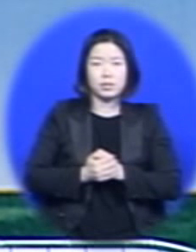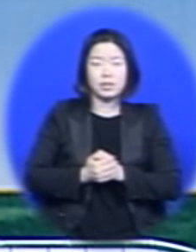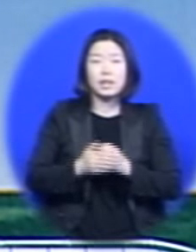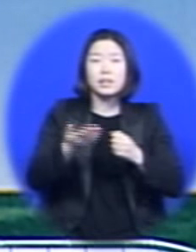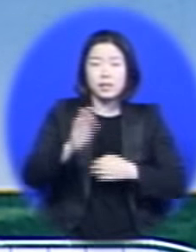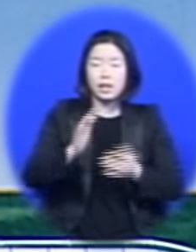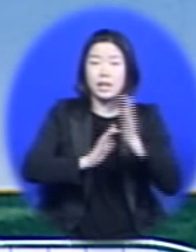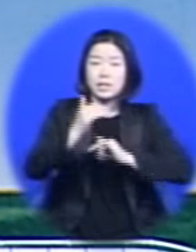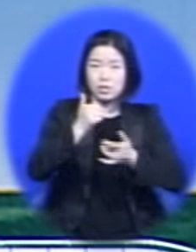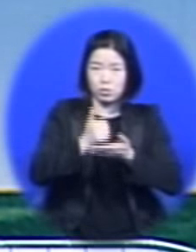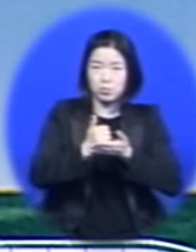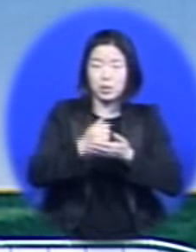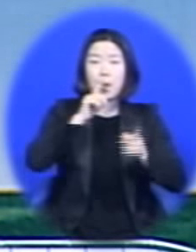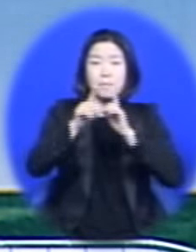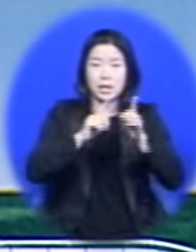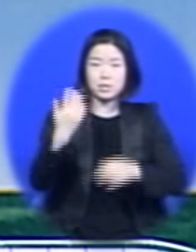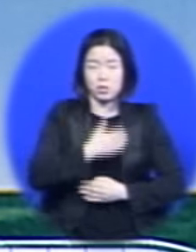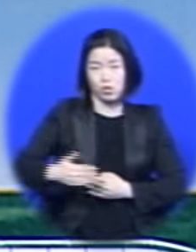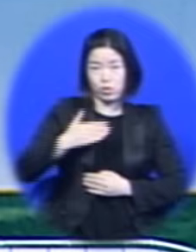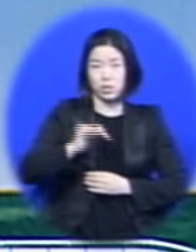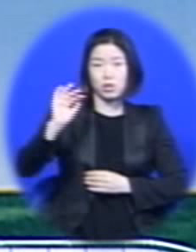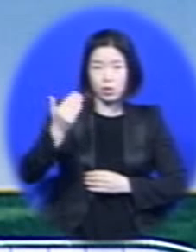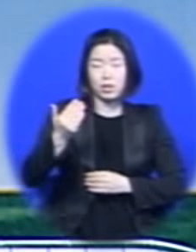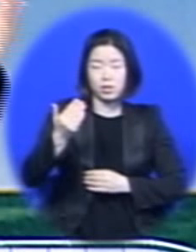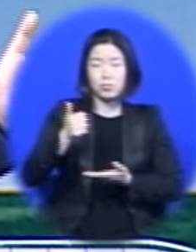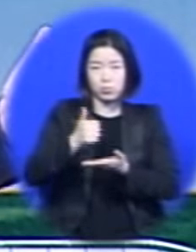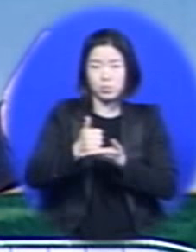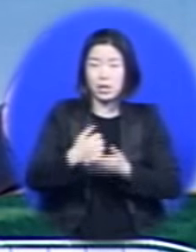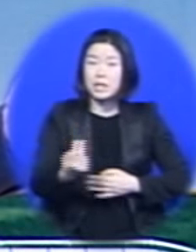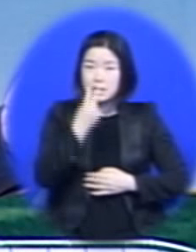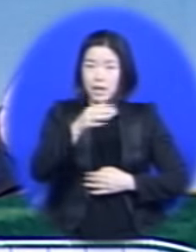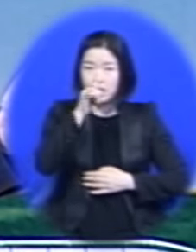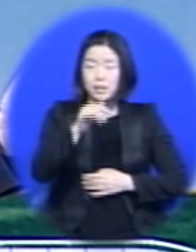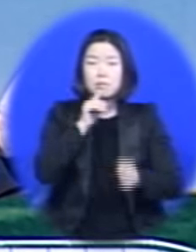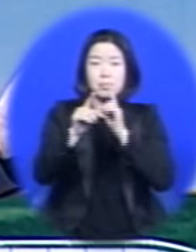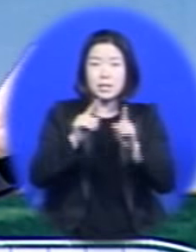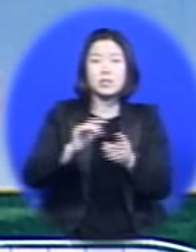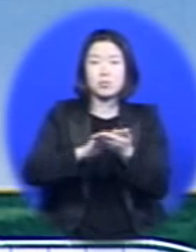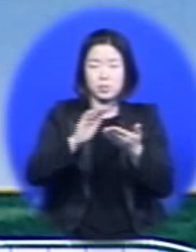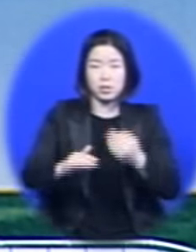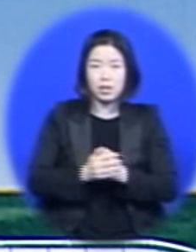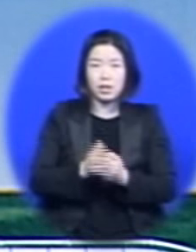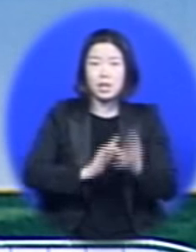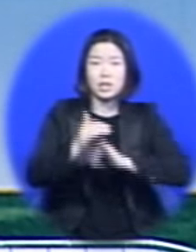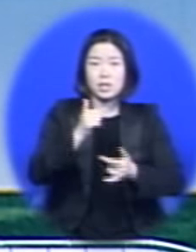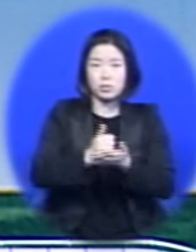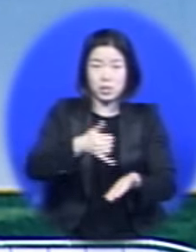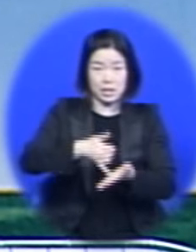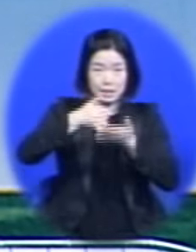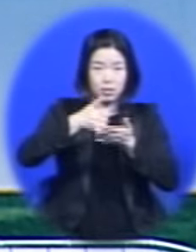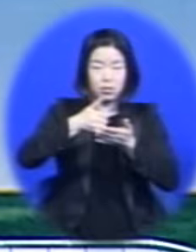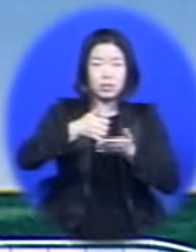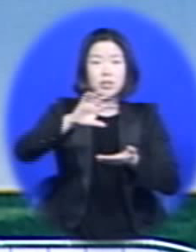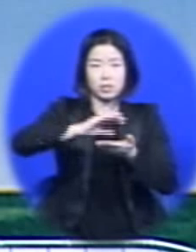그런데 예수님은 말씀이 육신이 되신 분입니다. 살아있는 말씀입니다. 예수님은 인격이신